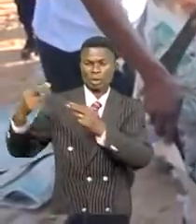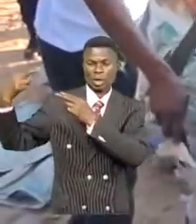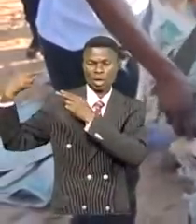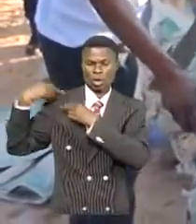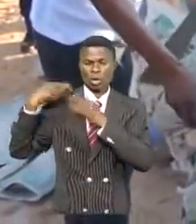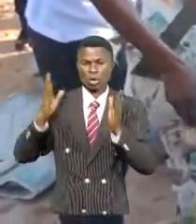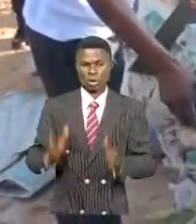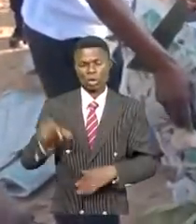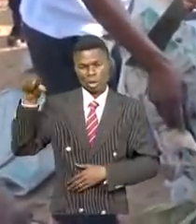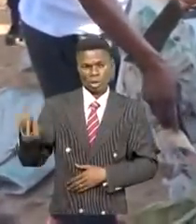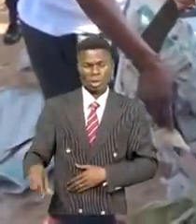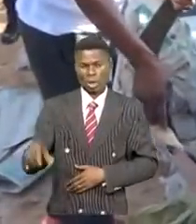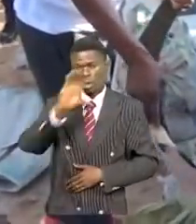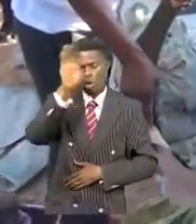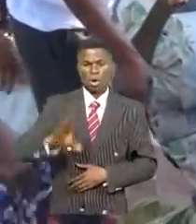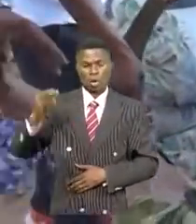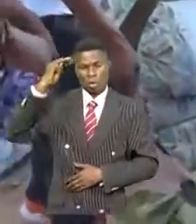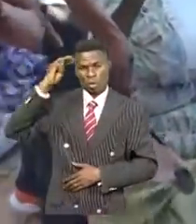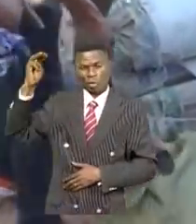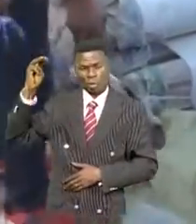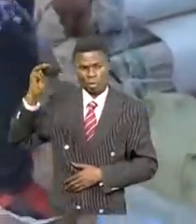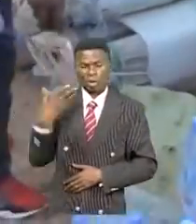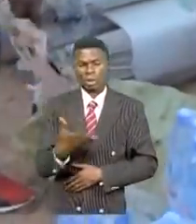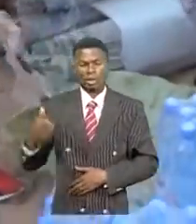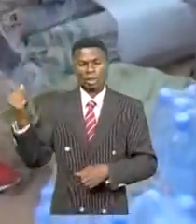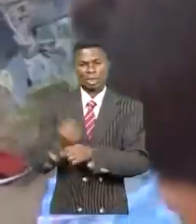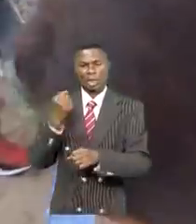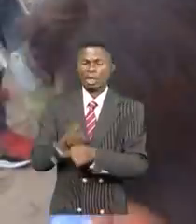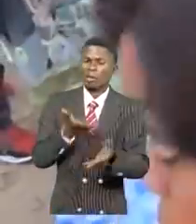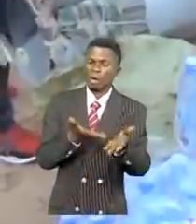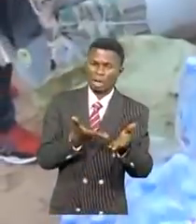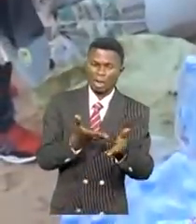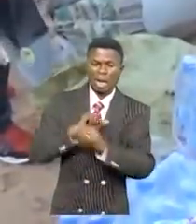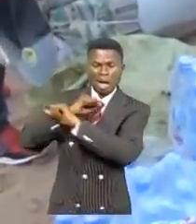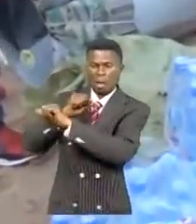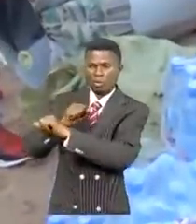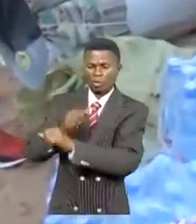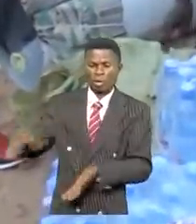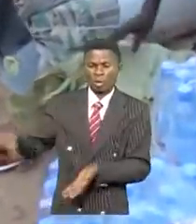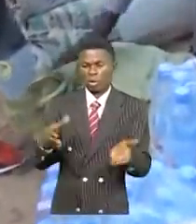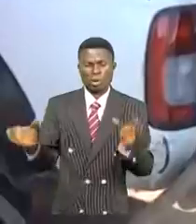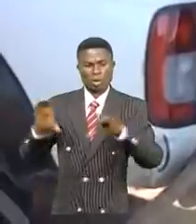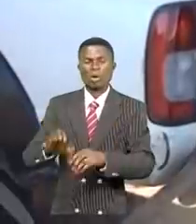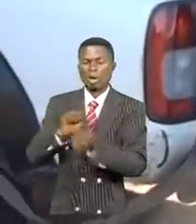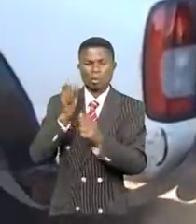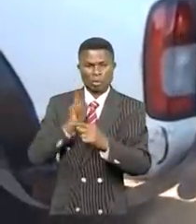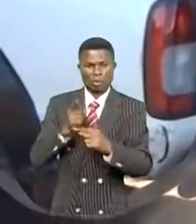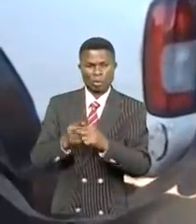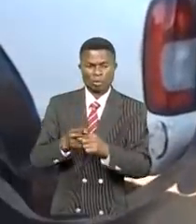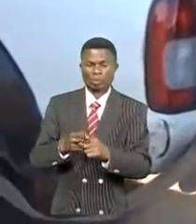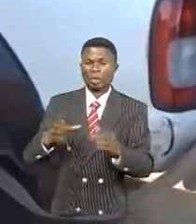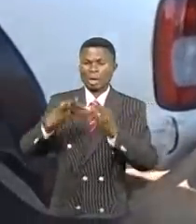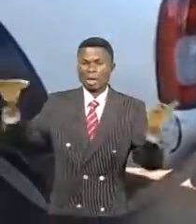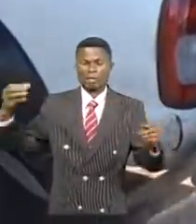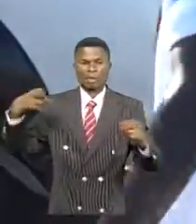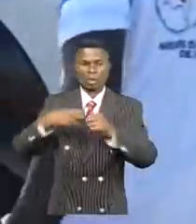responsables des quartiers de la commune de Mongafula des outils pouvant les aider à faire face à ces difficultés. Une câble électrique